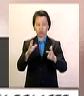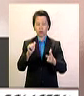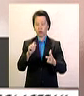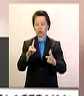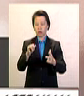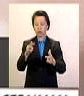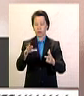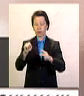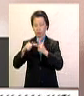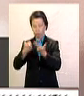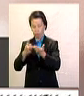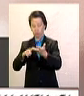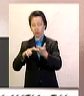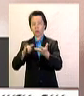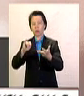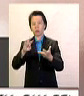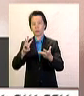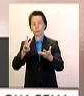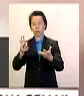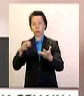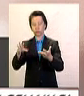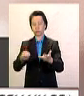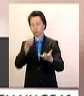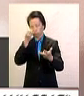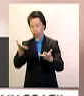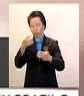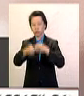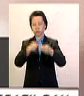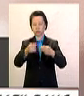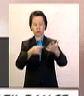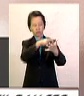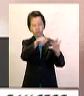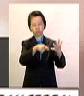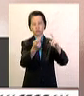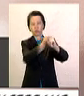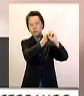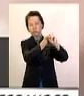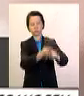Persekutuan Angkat Berat Antarabangsa IWF telah pun dimaklumkan berhubung penggantungan ini.